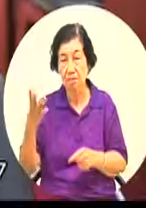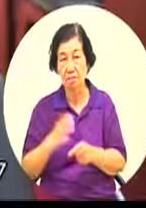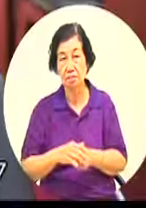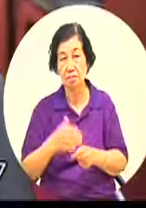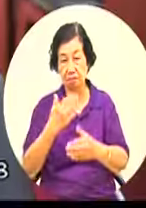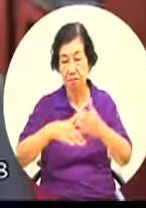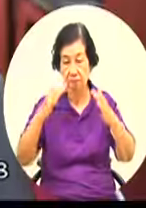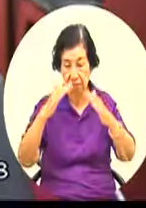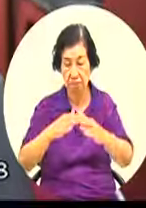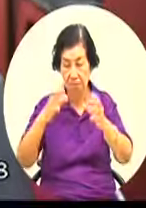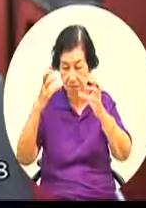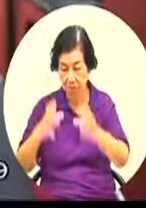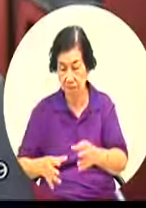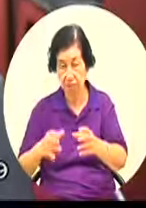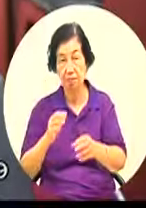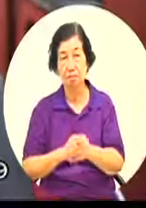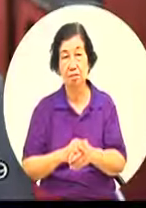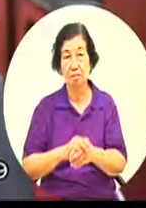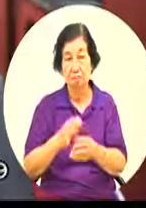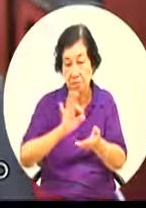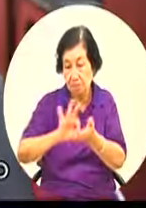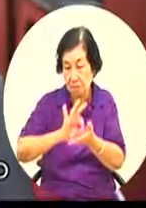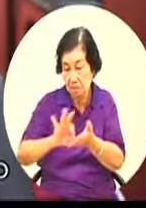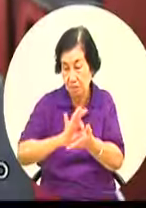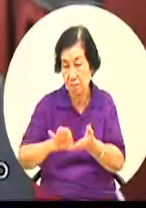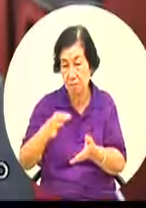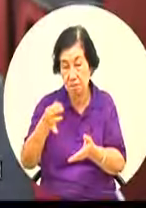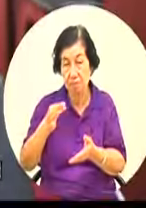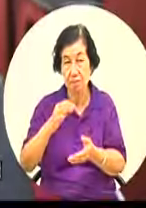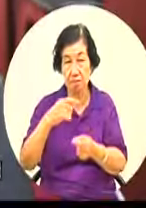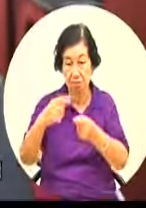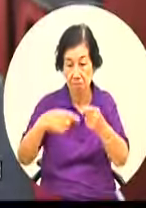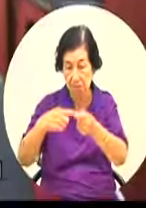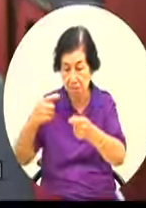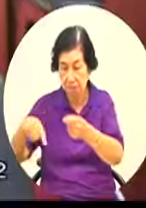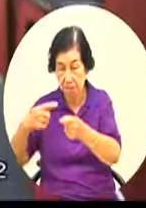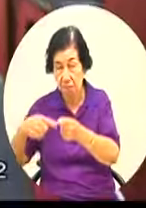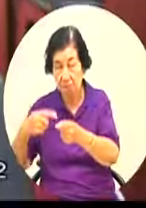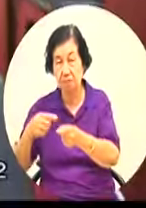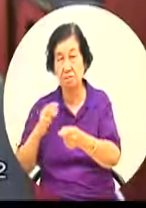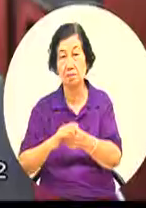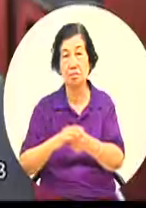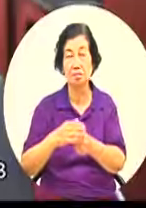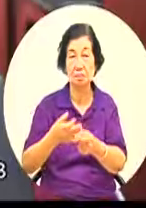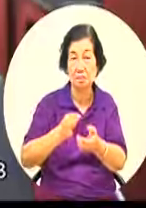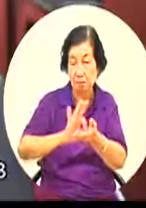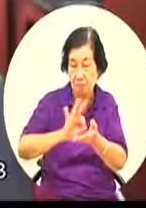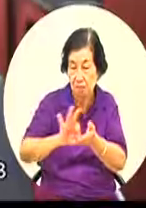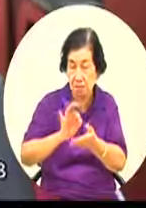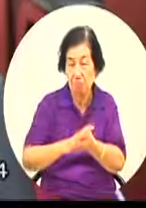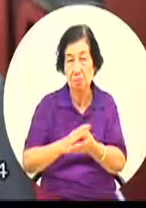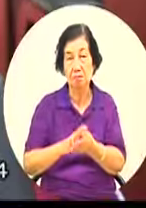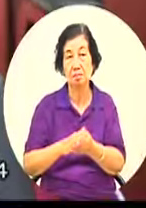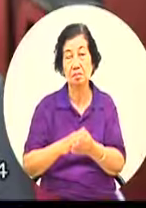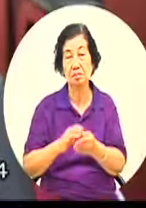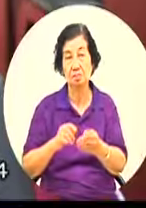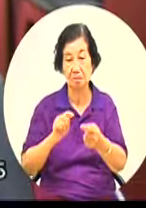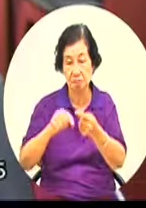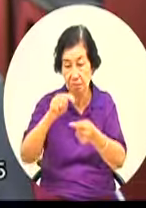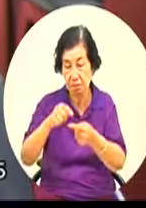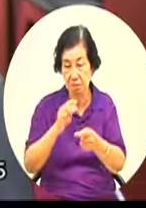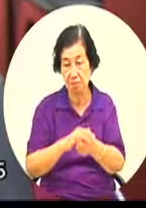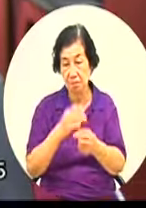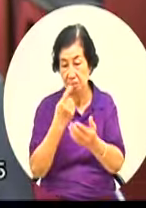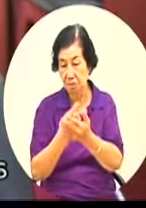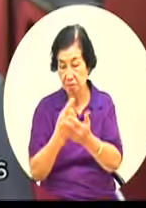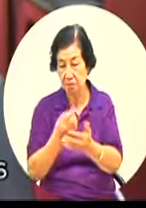把那些费用，把它平均每一年平均分配给这几个学校，让他们不管是在硬体建设也